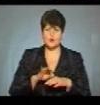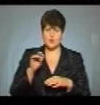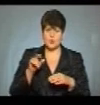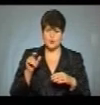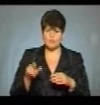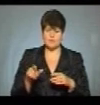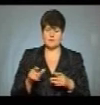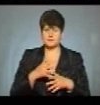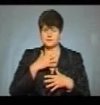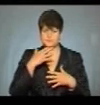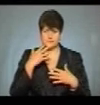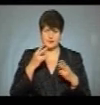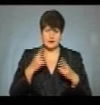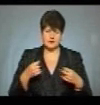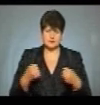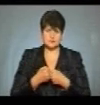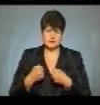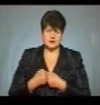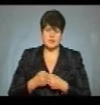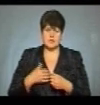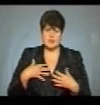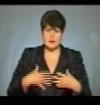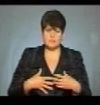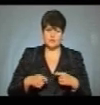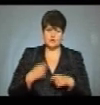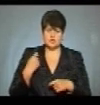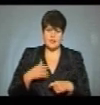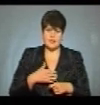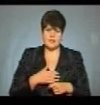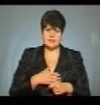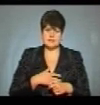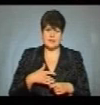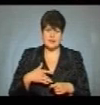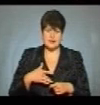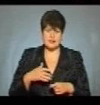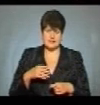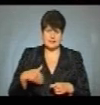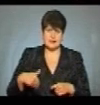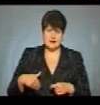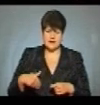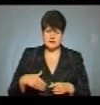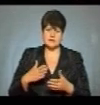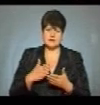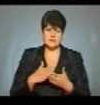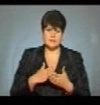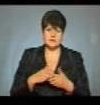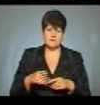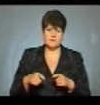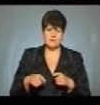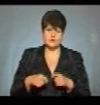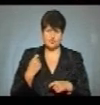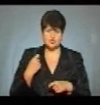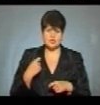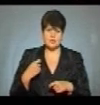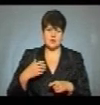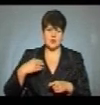приводу політравми, множинних переломів ребер, пошкодження легені, пневмогематоракс, пошкодження правої